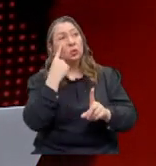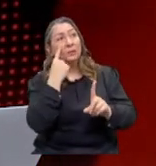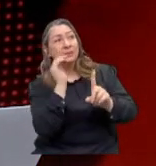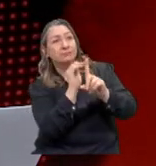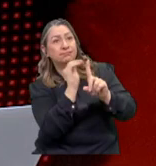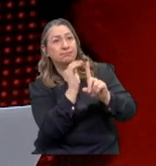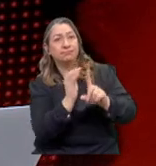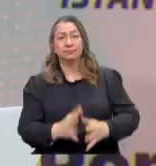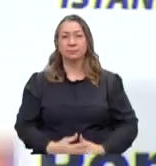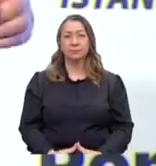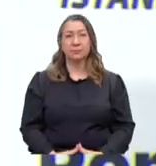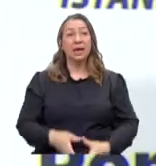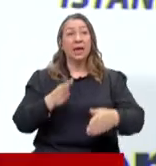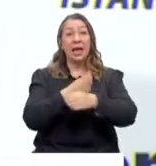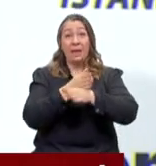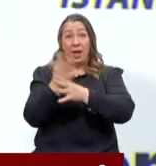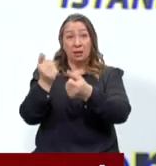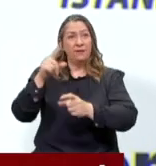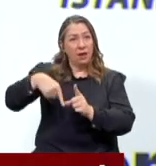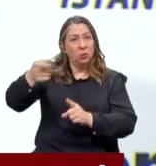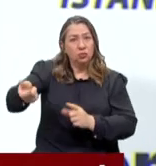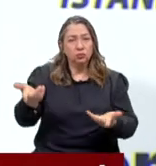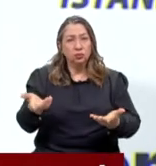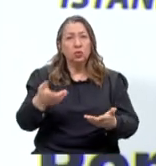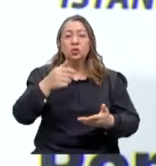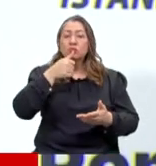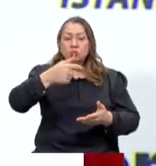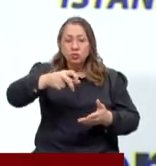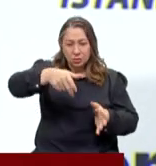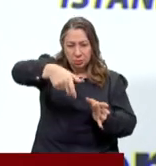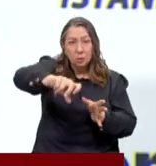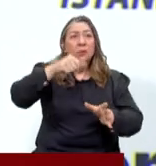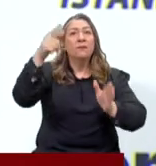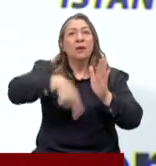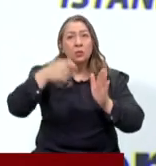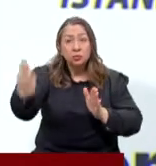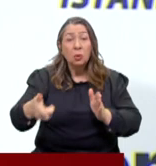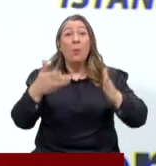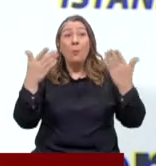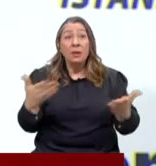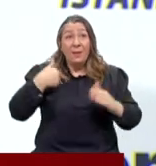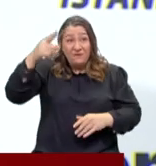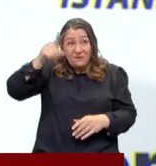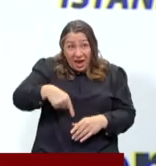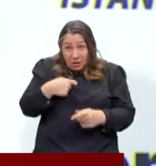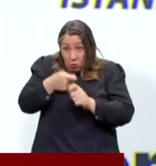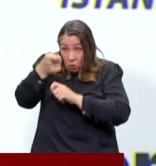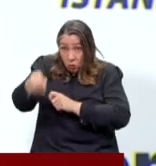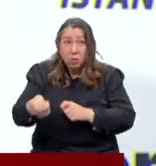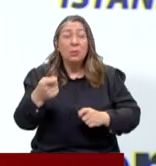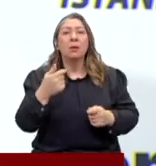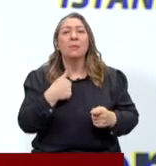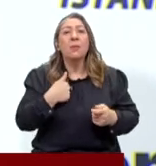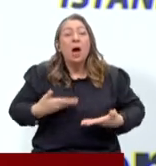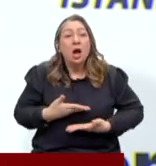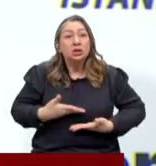seslendi. Ekmek alırken vergi ödüyorsunuz. Musluğu açarken vergi ödüyorsunuz. Madem ki ben vergi veriyorum, benim açlığımı